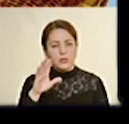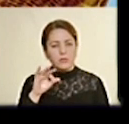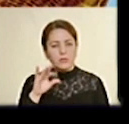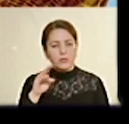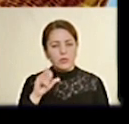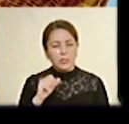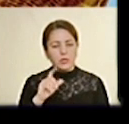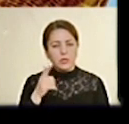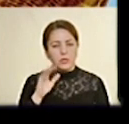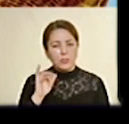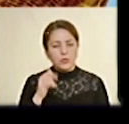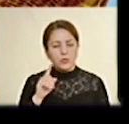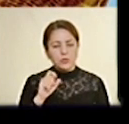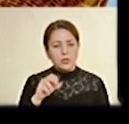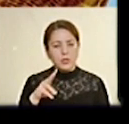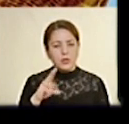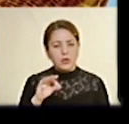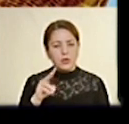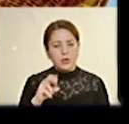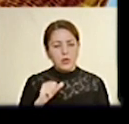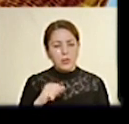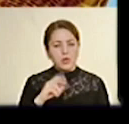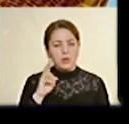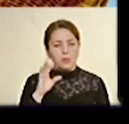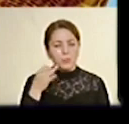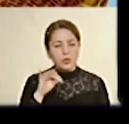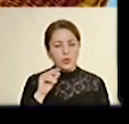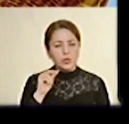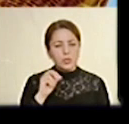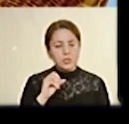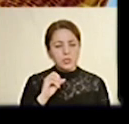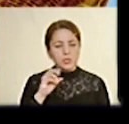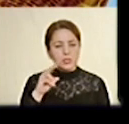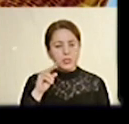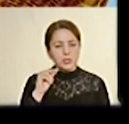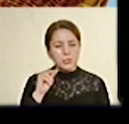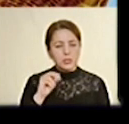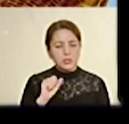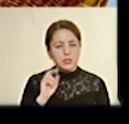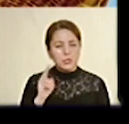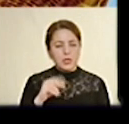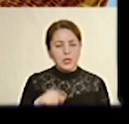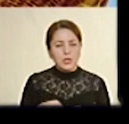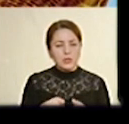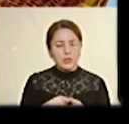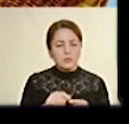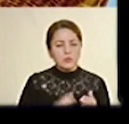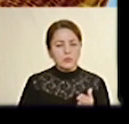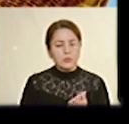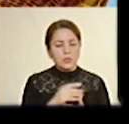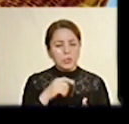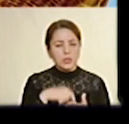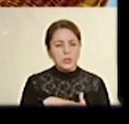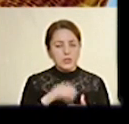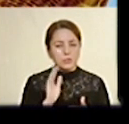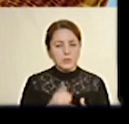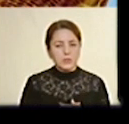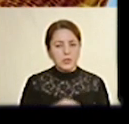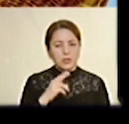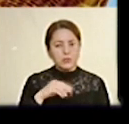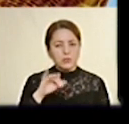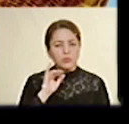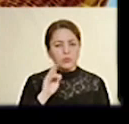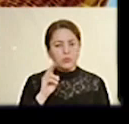g'oza, lola va boychechak kabi o'simliklarni kiritar ekanmiz. Dukkak